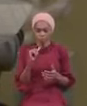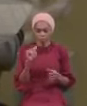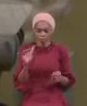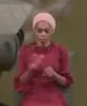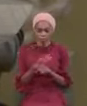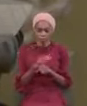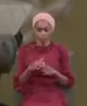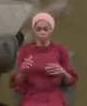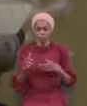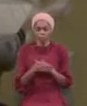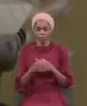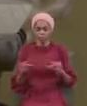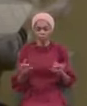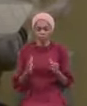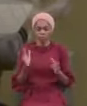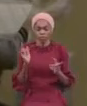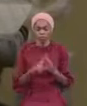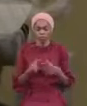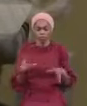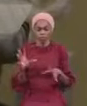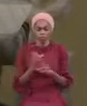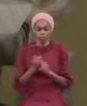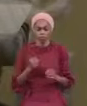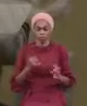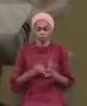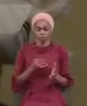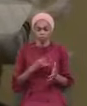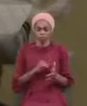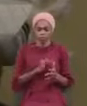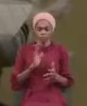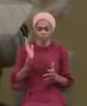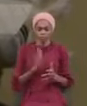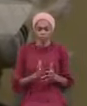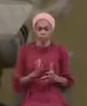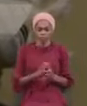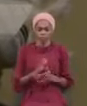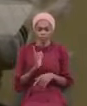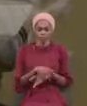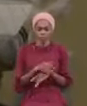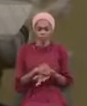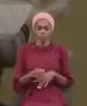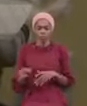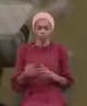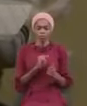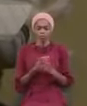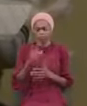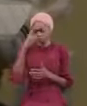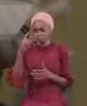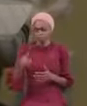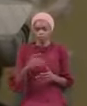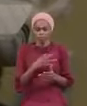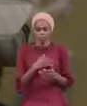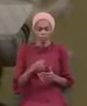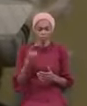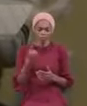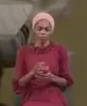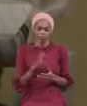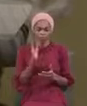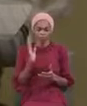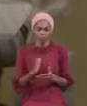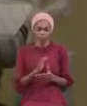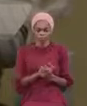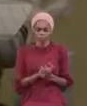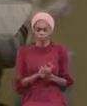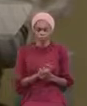abondance pour vous je remenacerai celui qui dévore et il ne vous détruira pas les